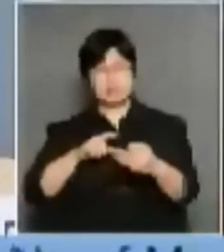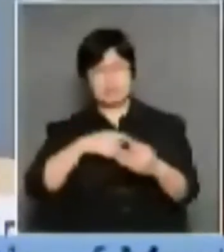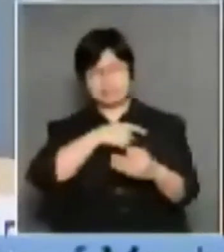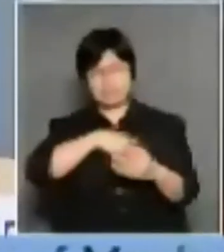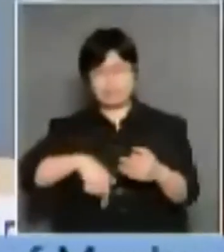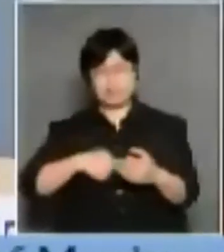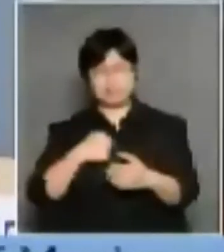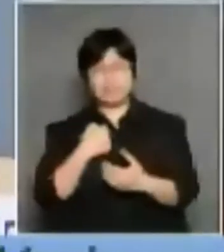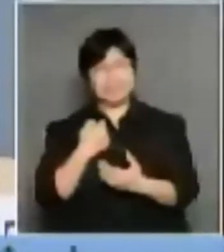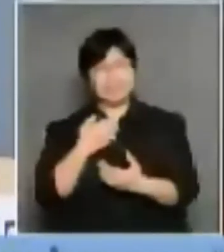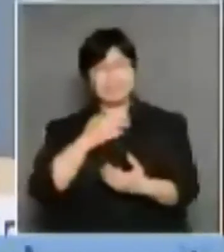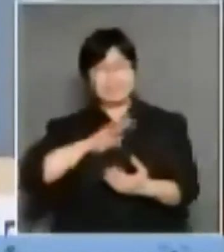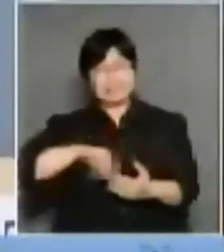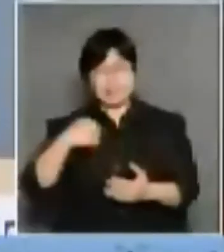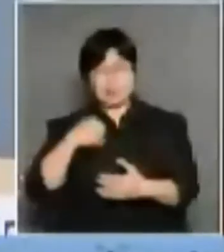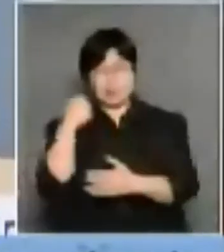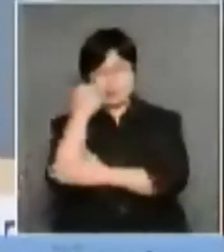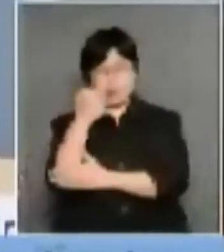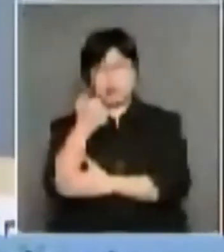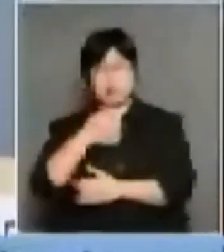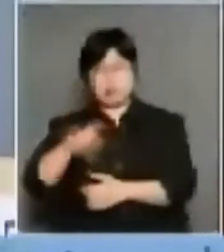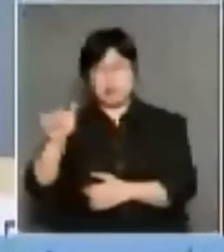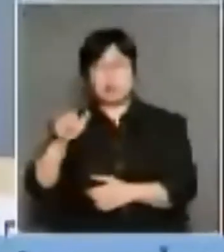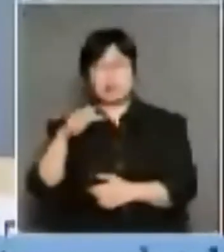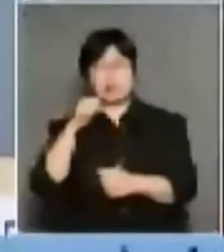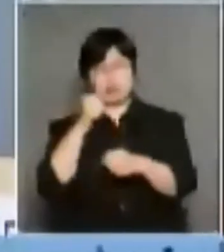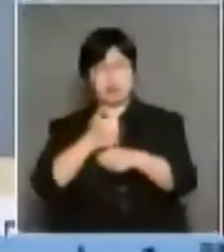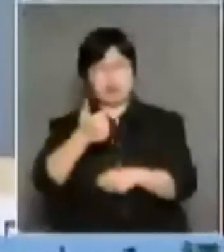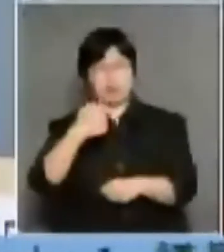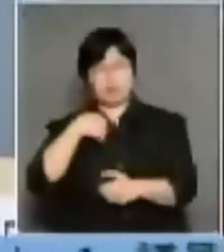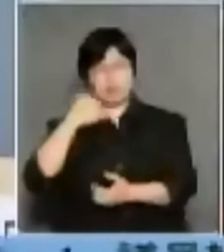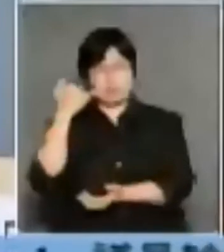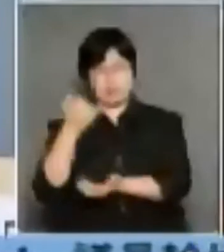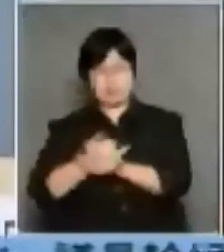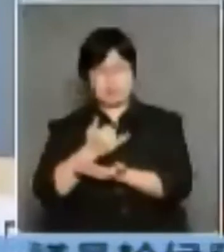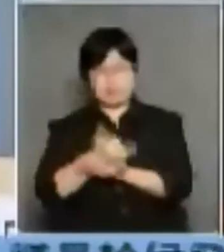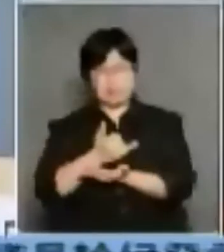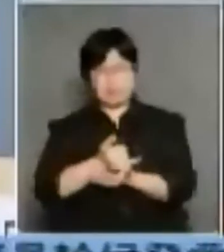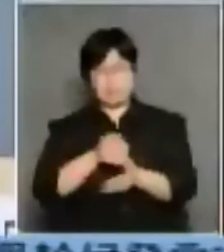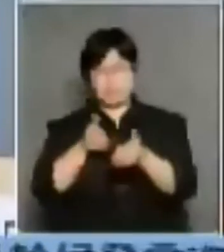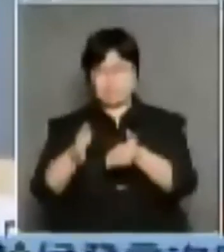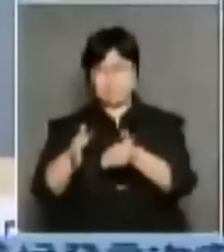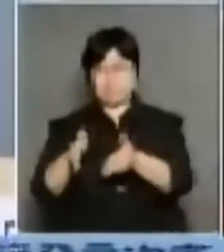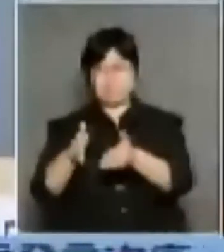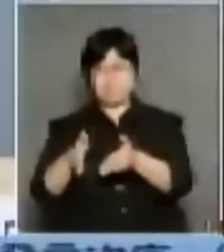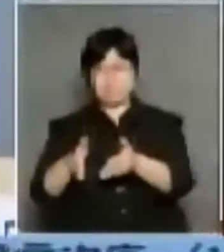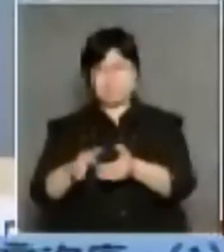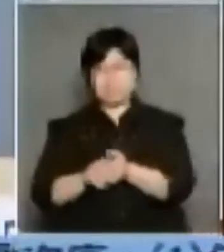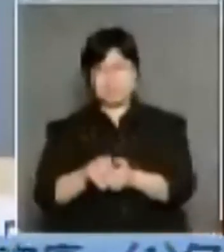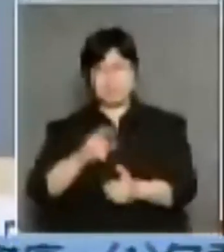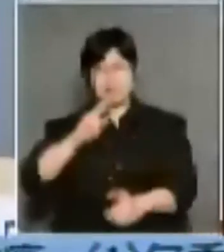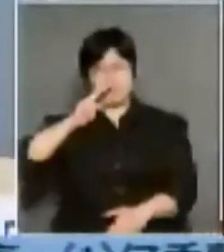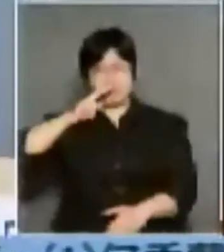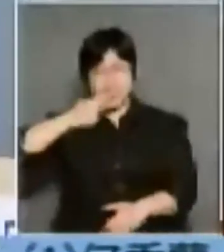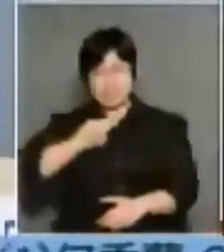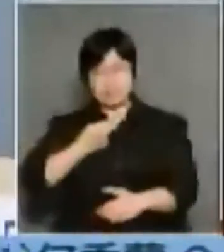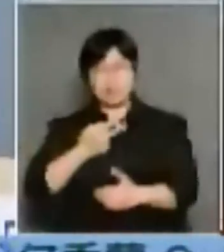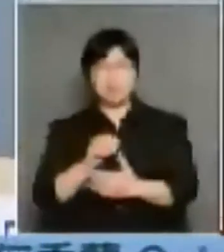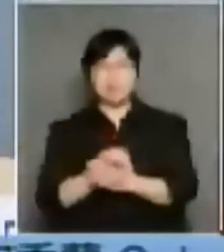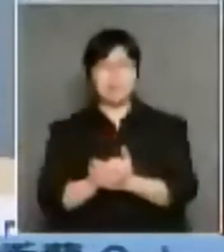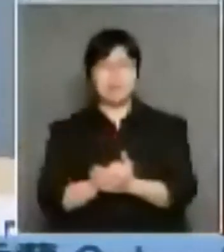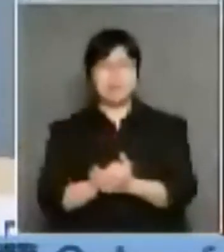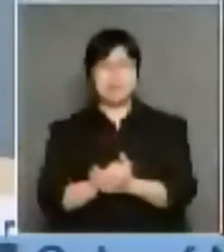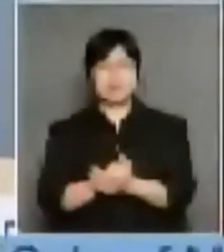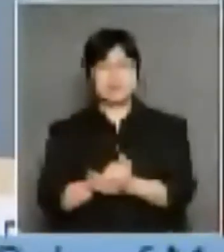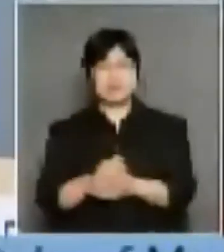抗議離場，做得好，我是留在這裡就是對付這些食碗面反碗底的